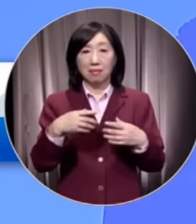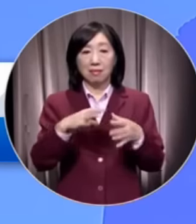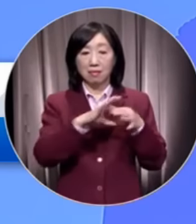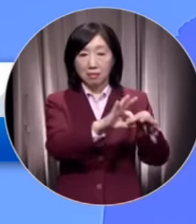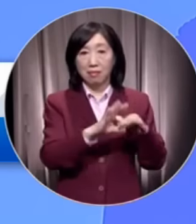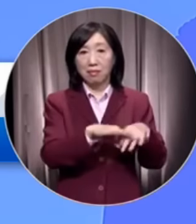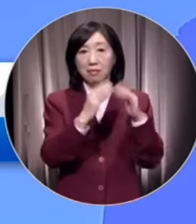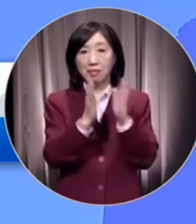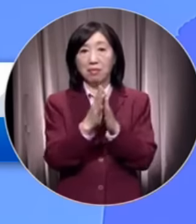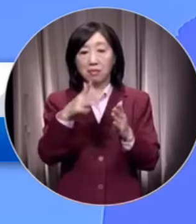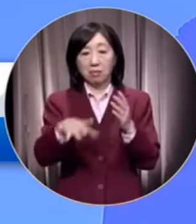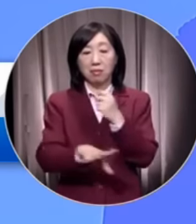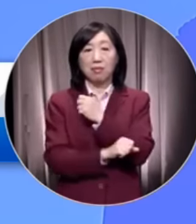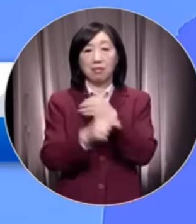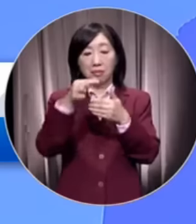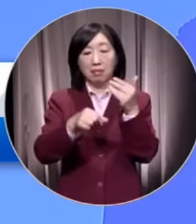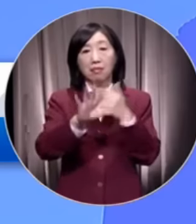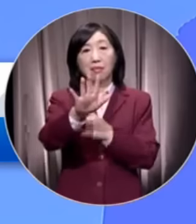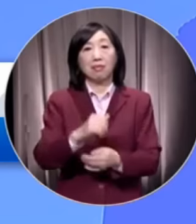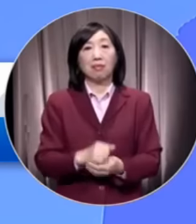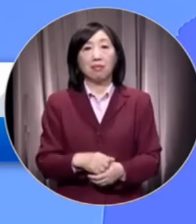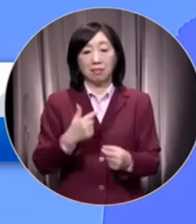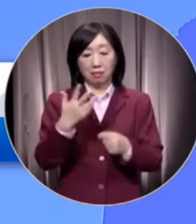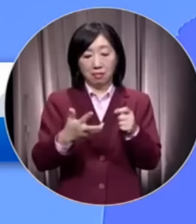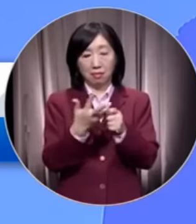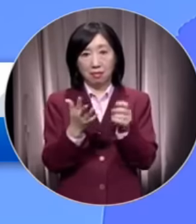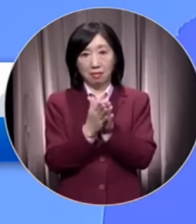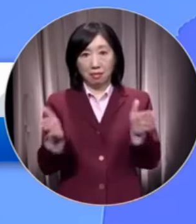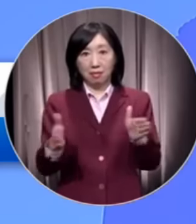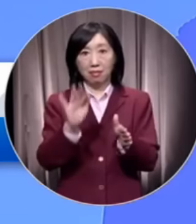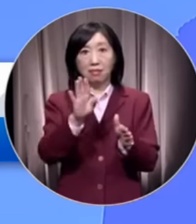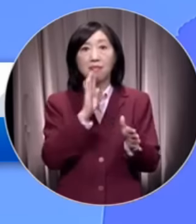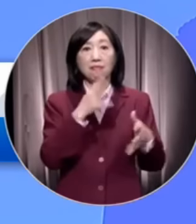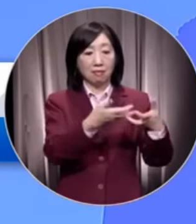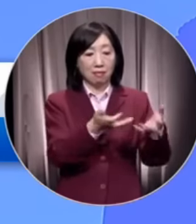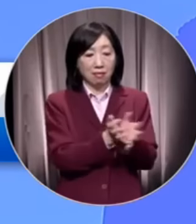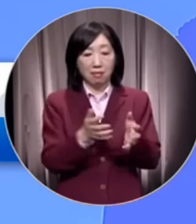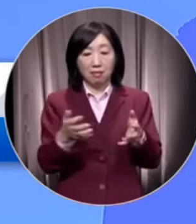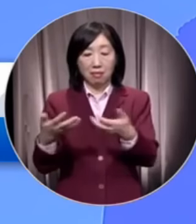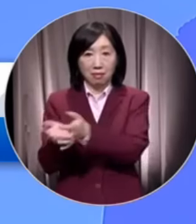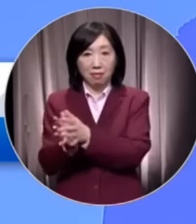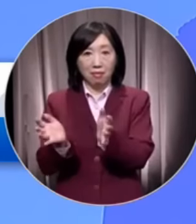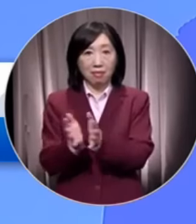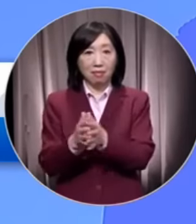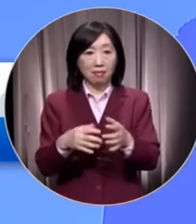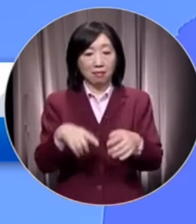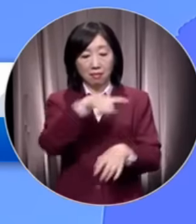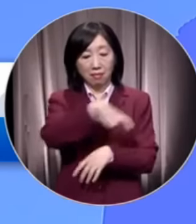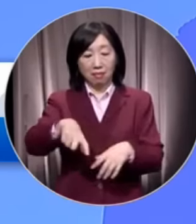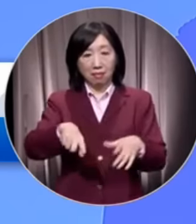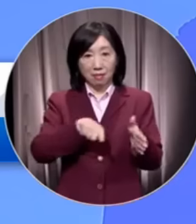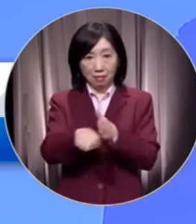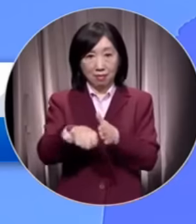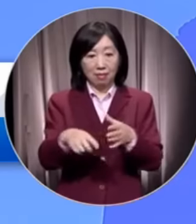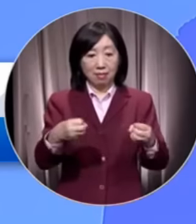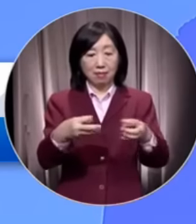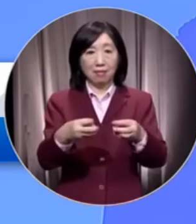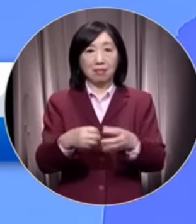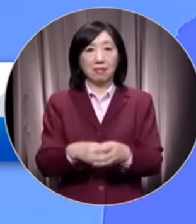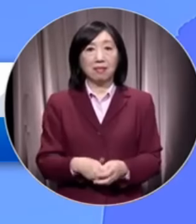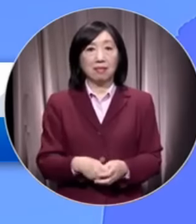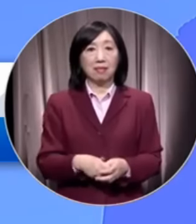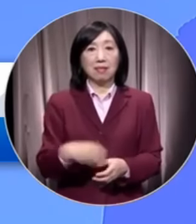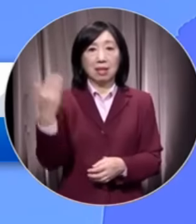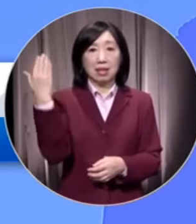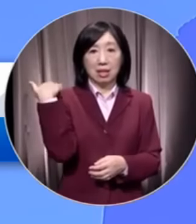已经建立了机制，尤其这八年来都是部会多部会直接来建立过去没有